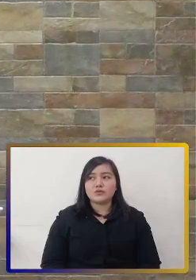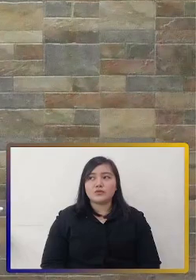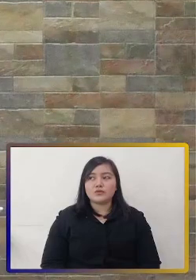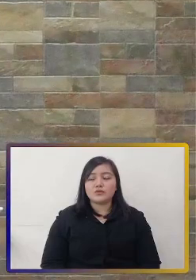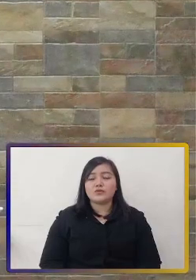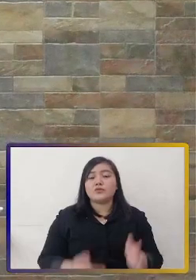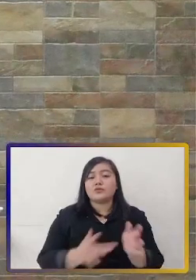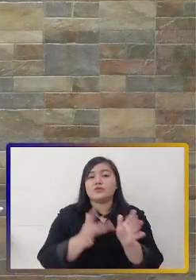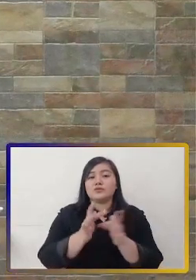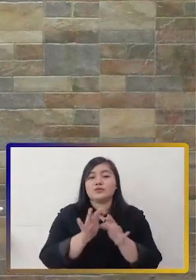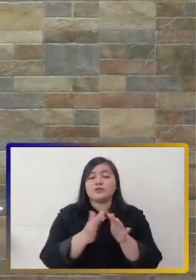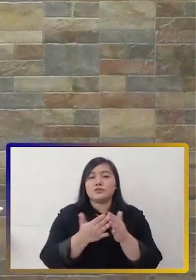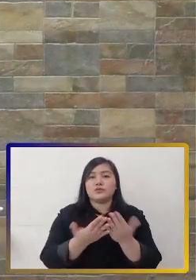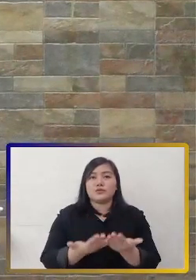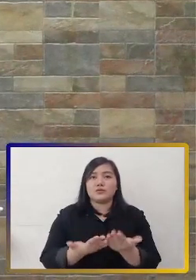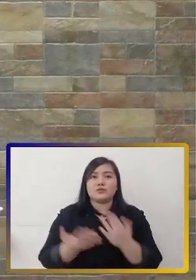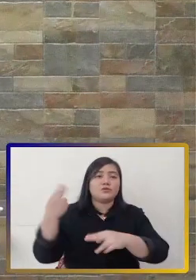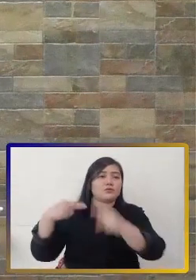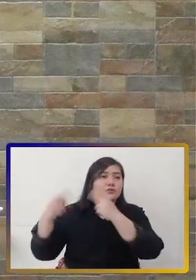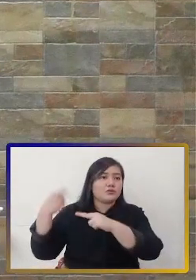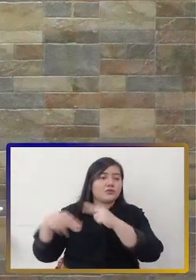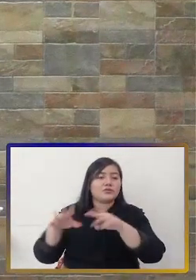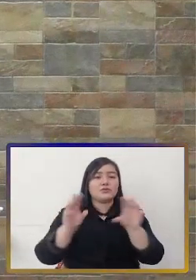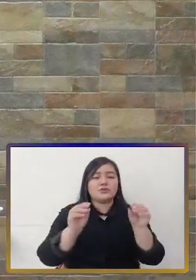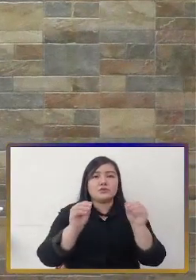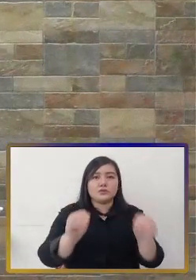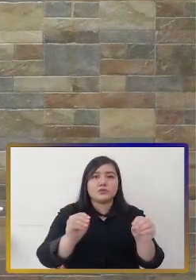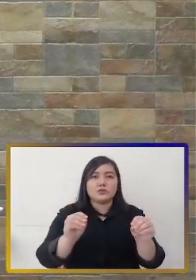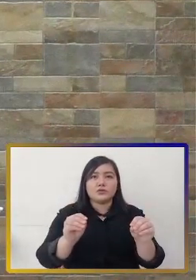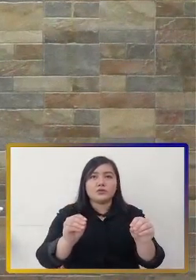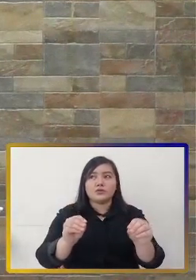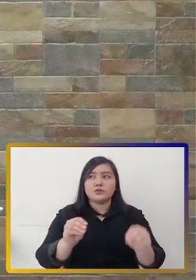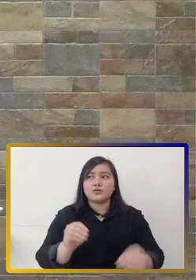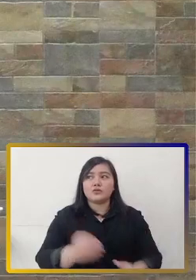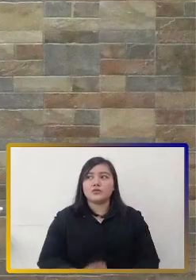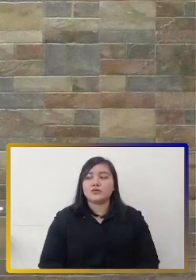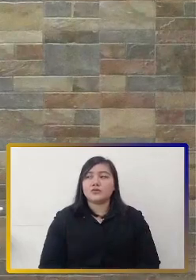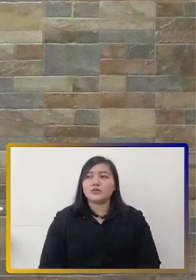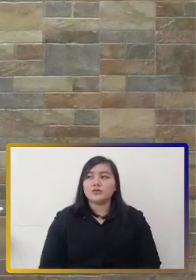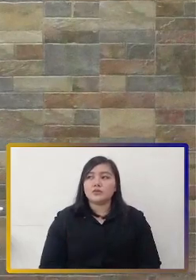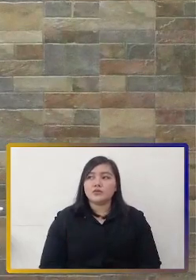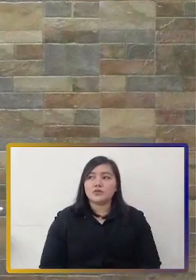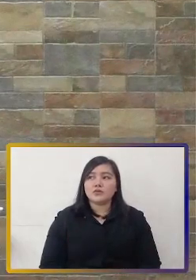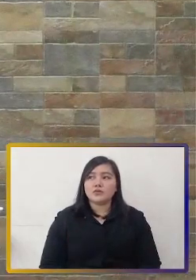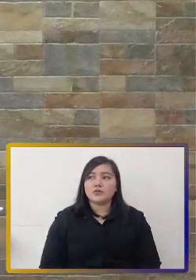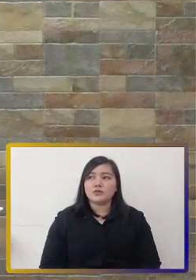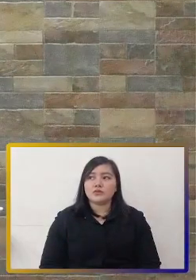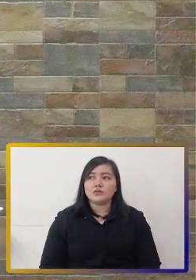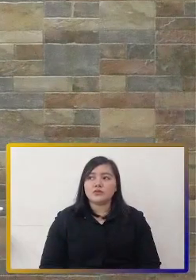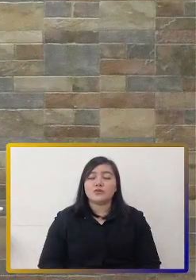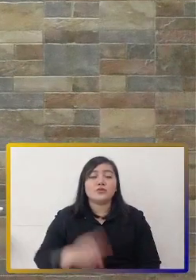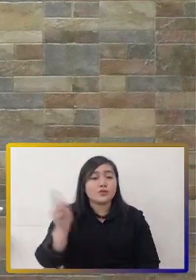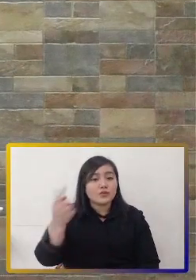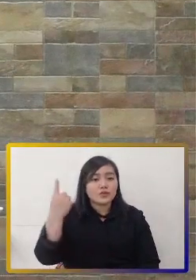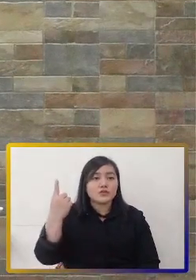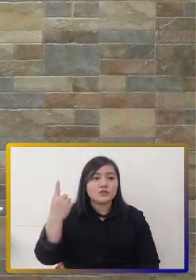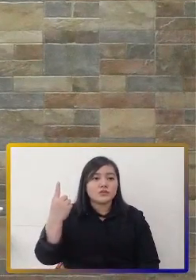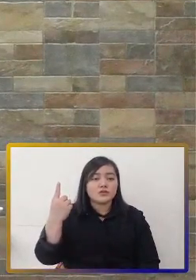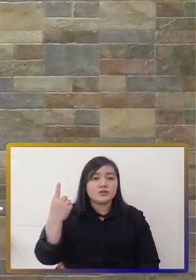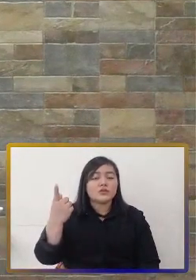concerned, Bible history is concerned, ano po ang nagpatuloy? Alright? Ang nagpatuloy first is